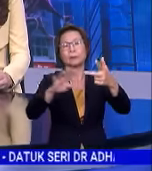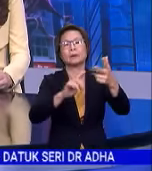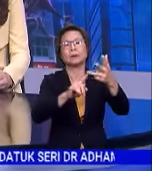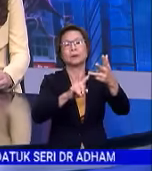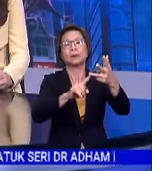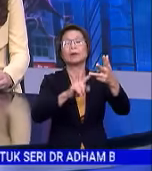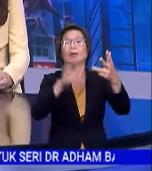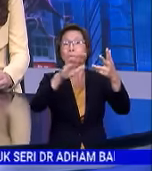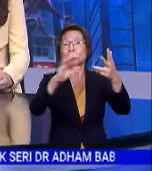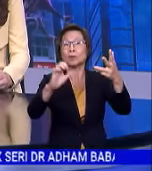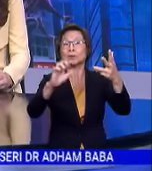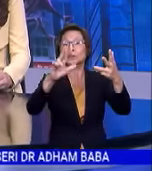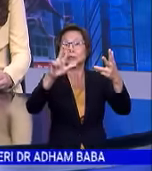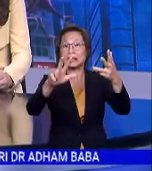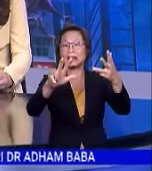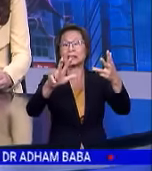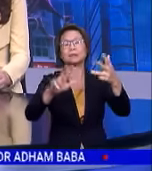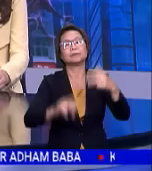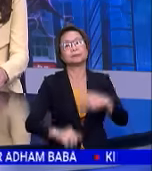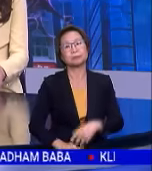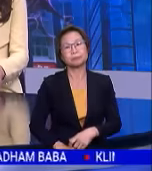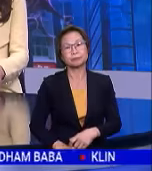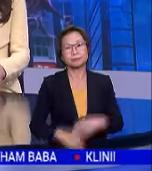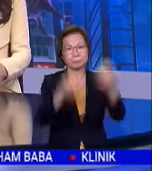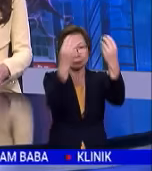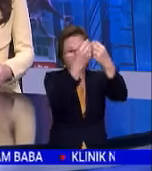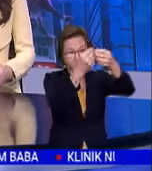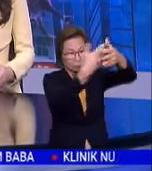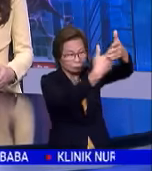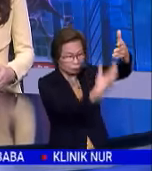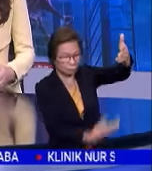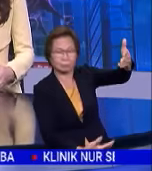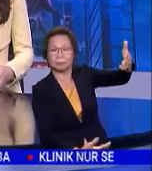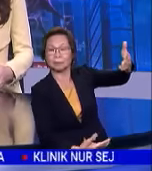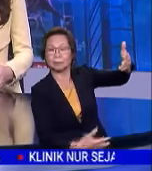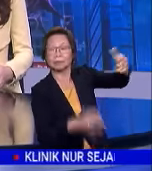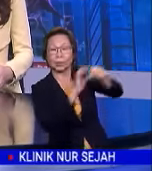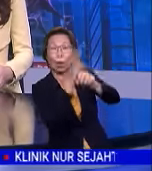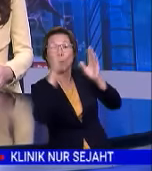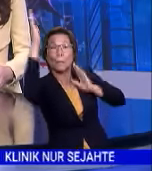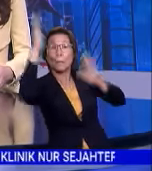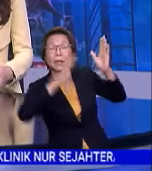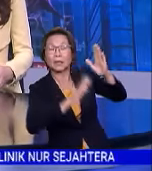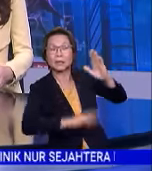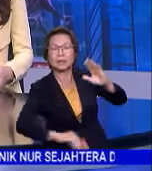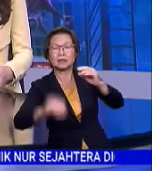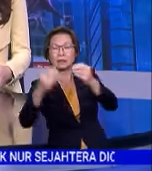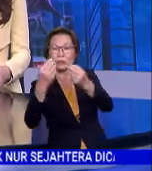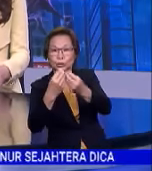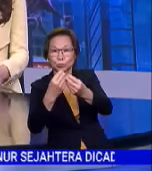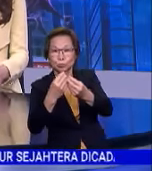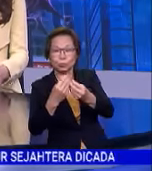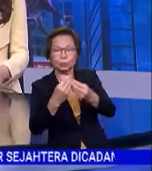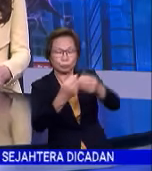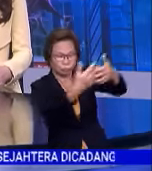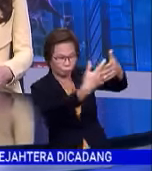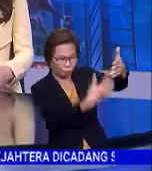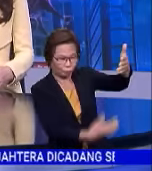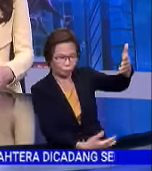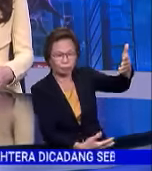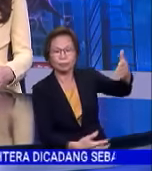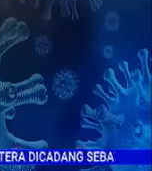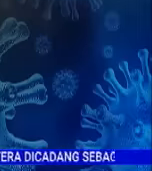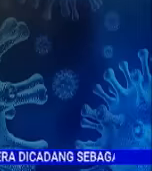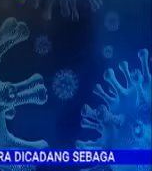dan 503 kes. Berikut statistik harian COVID-19 dalam negara, diikuti jumlah kes mengikut negeri.